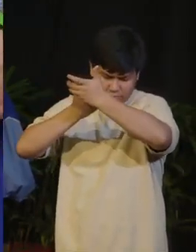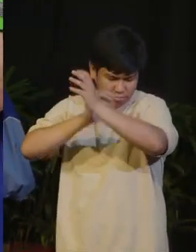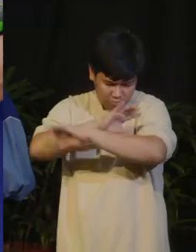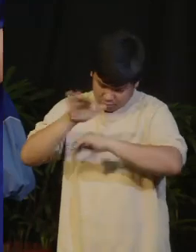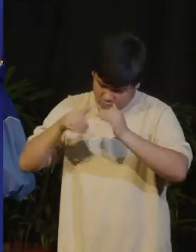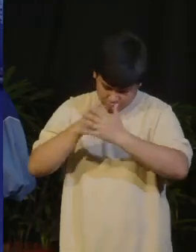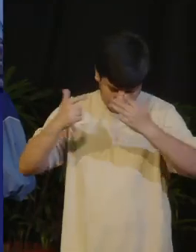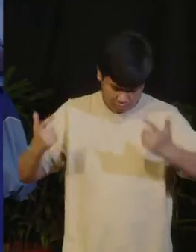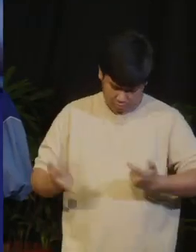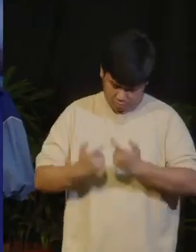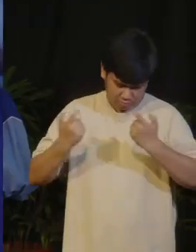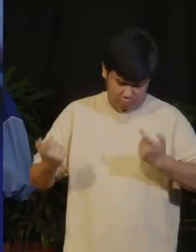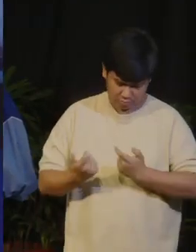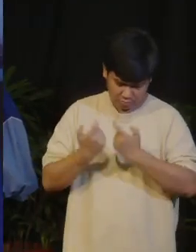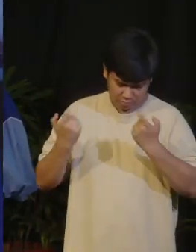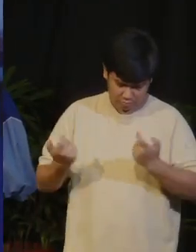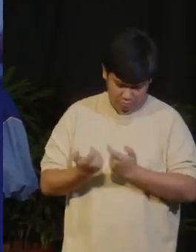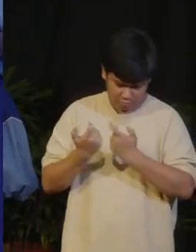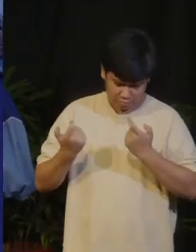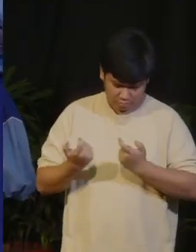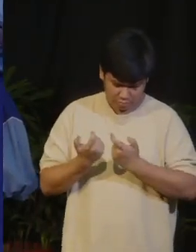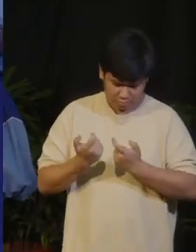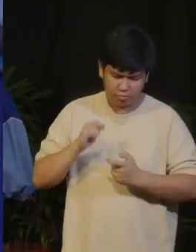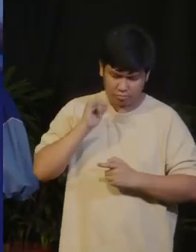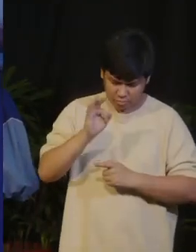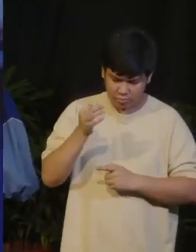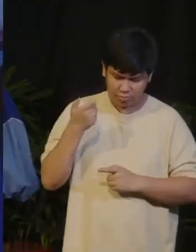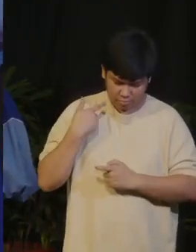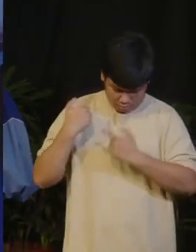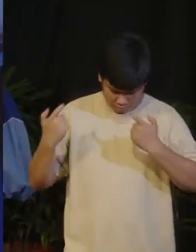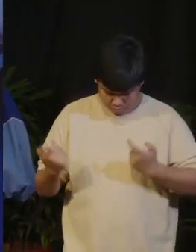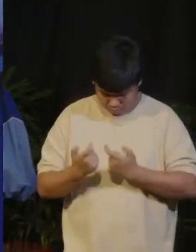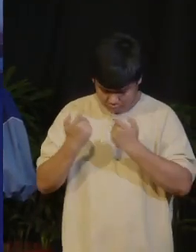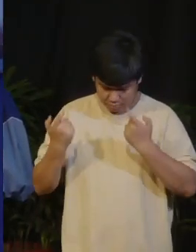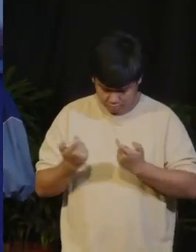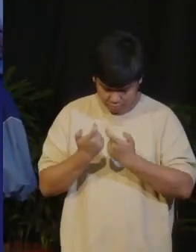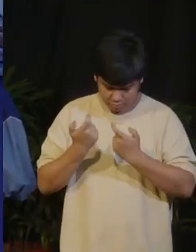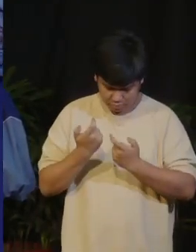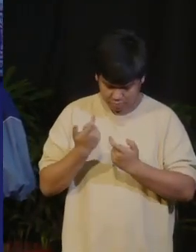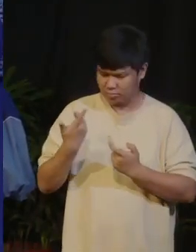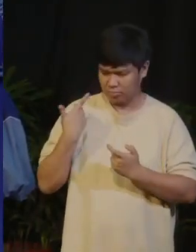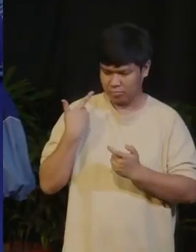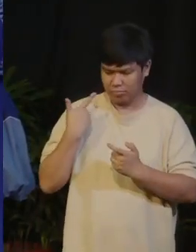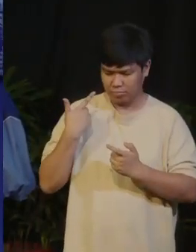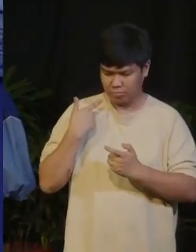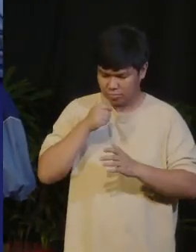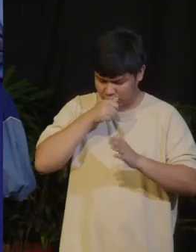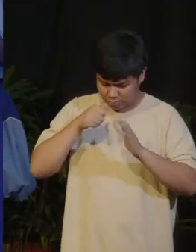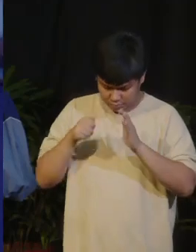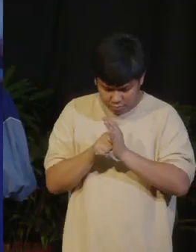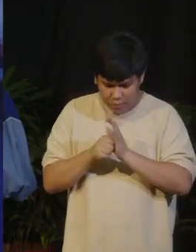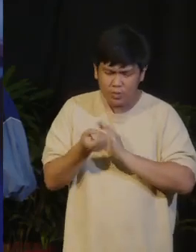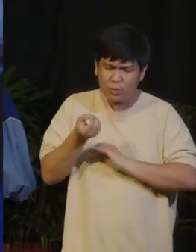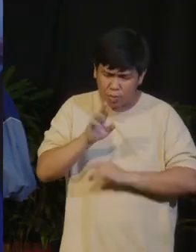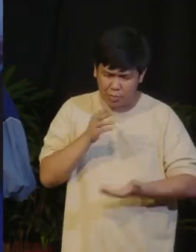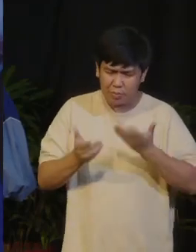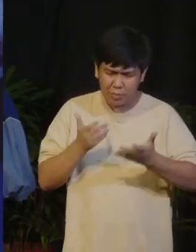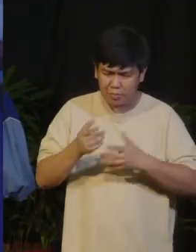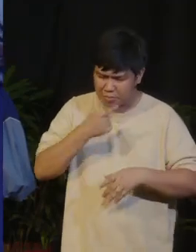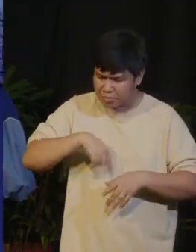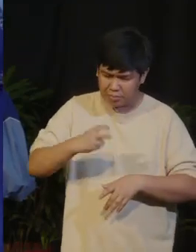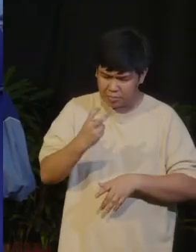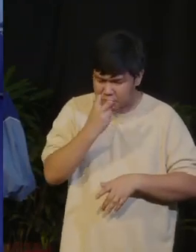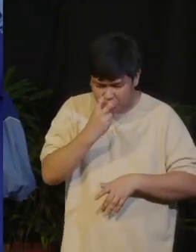lahat ng aming pagkukulang. At kung meron man na hindi namin nakikita dahil sa aming sariling